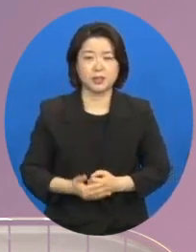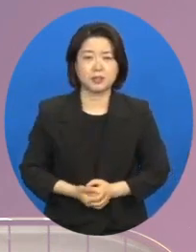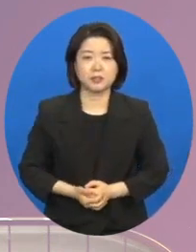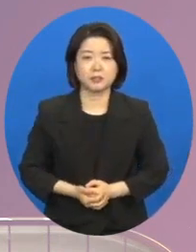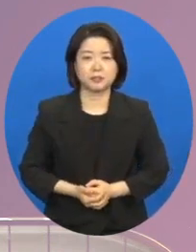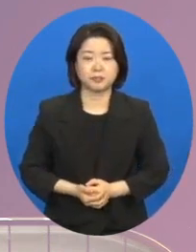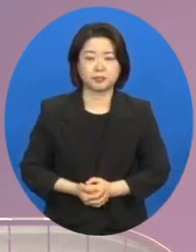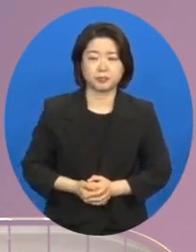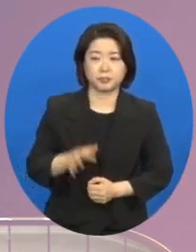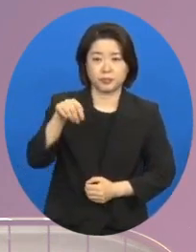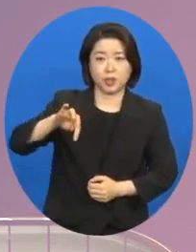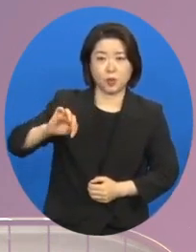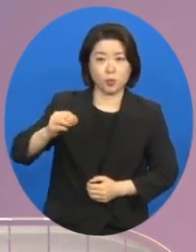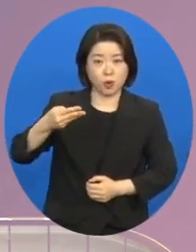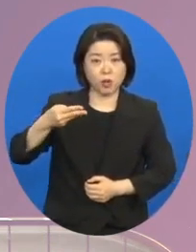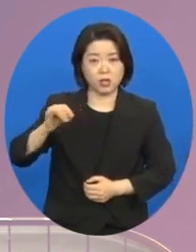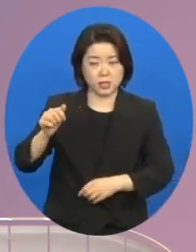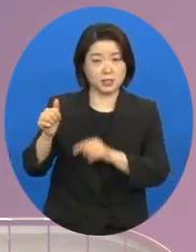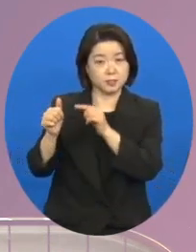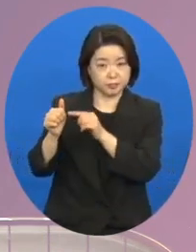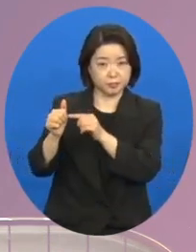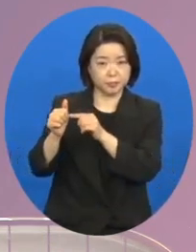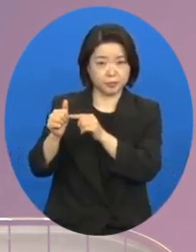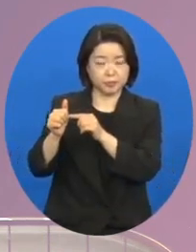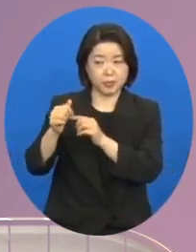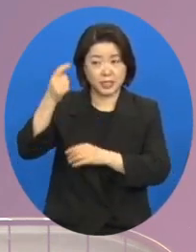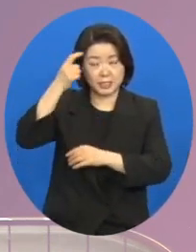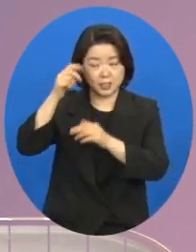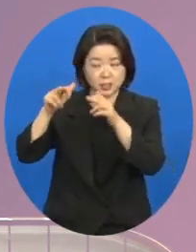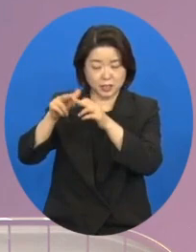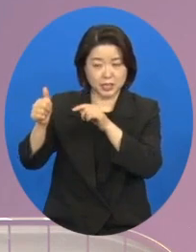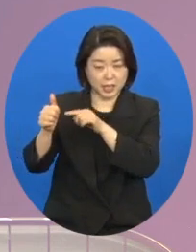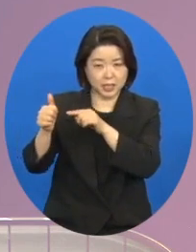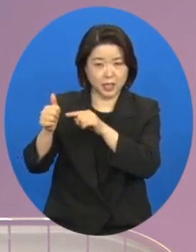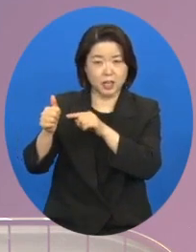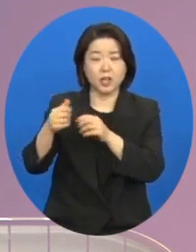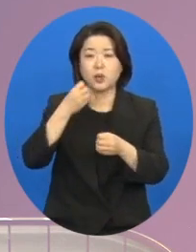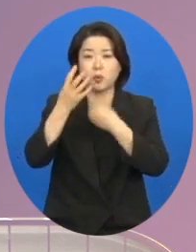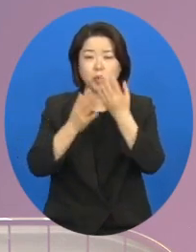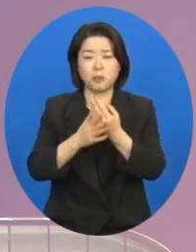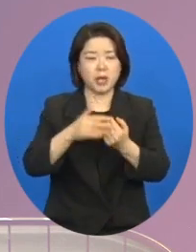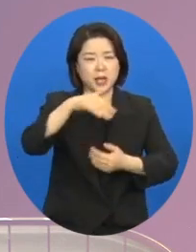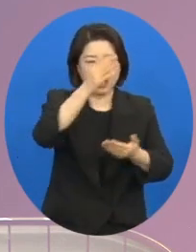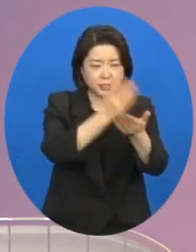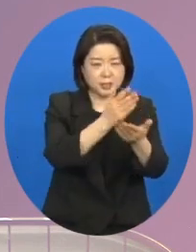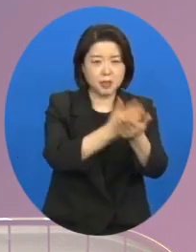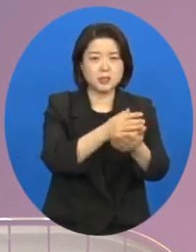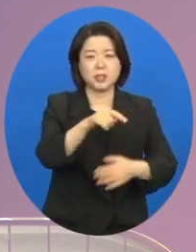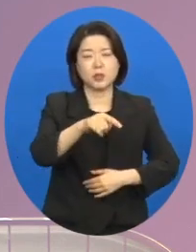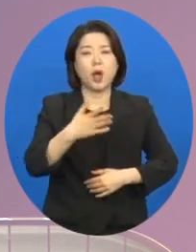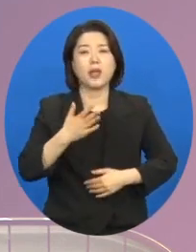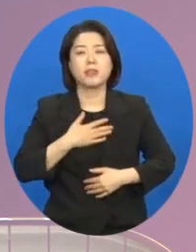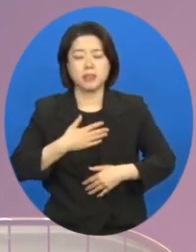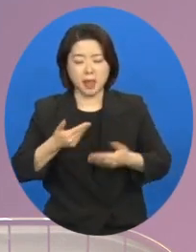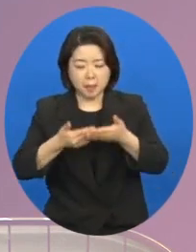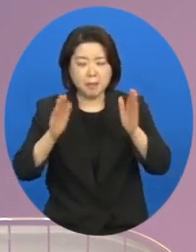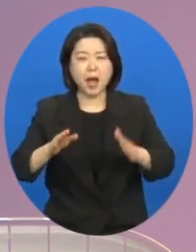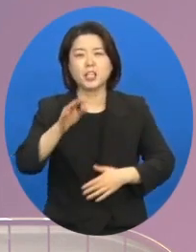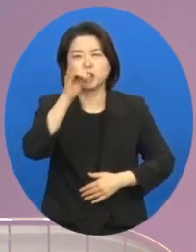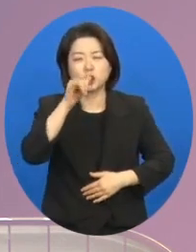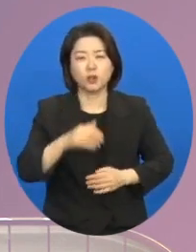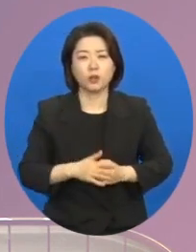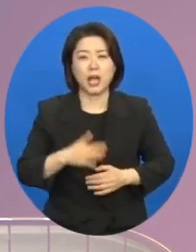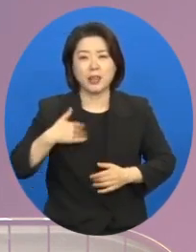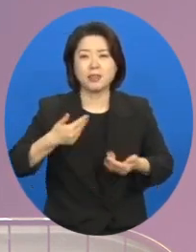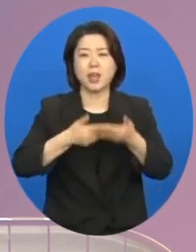이 원리의 이 고백, 주님 제발 돌아오세요. 그냥 가지 마세요. 내 방이 있습니다. 내 빈방이 있습니다. 내